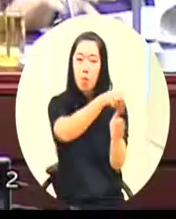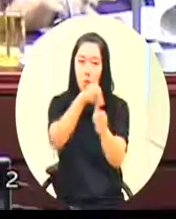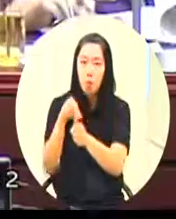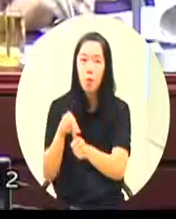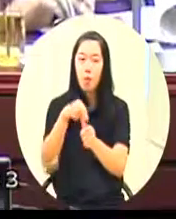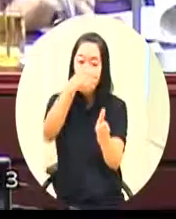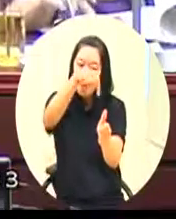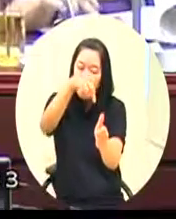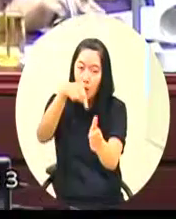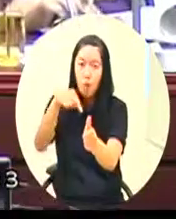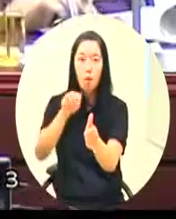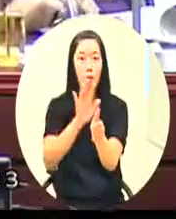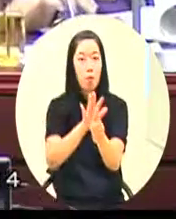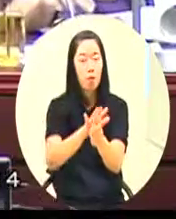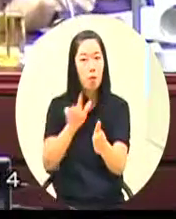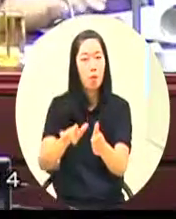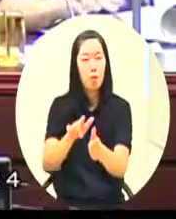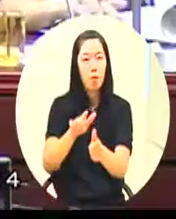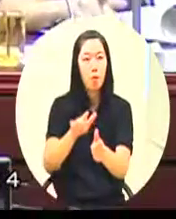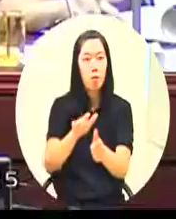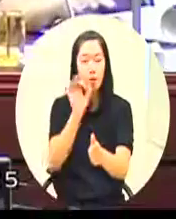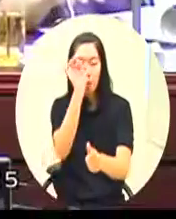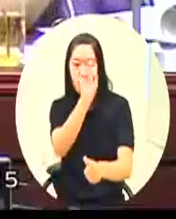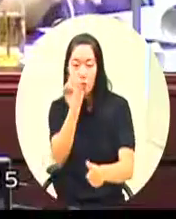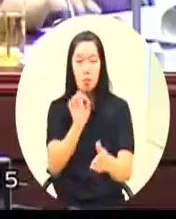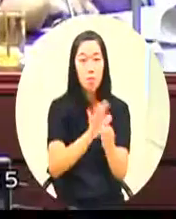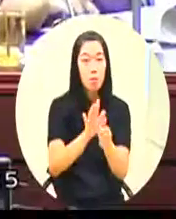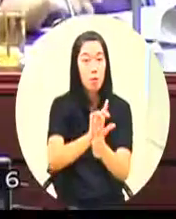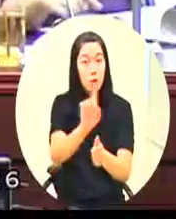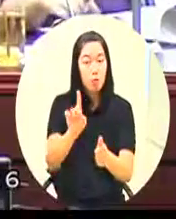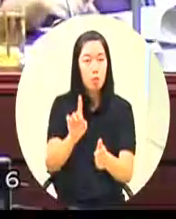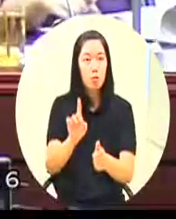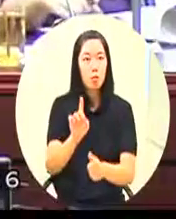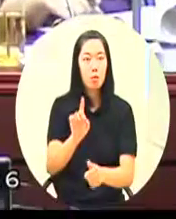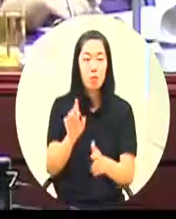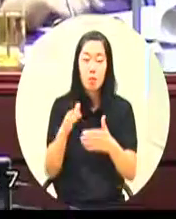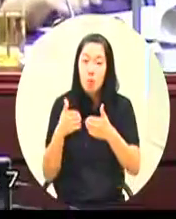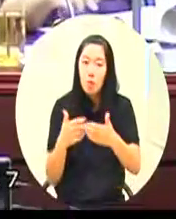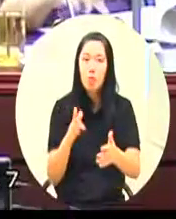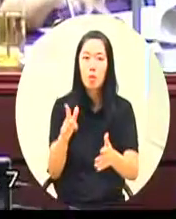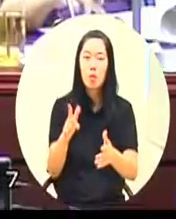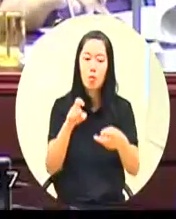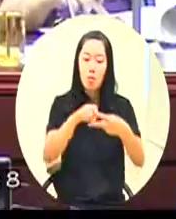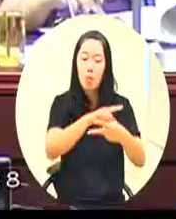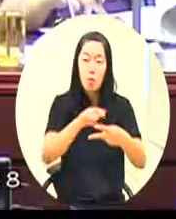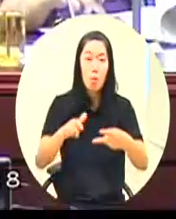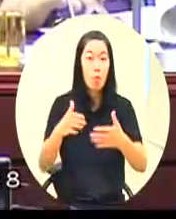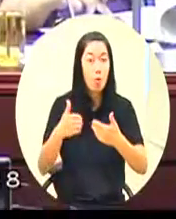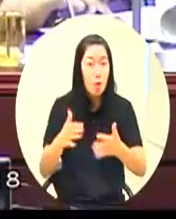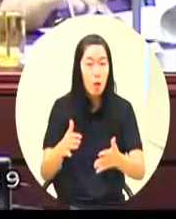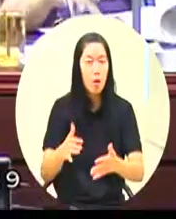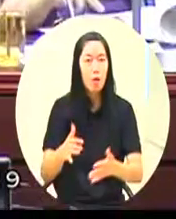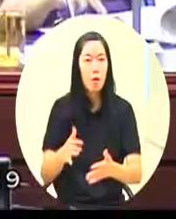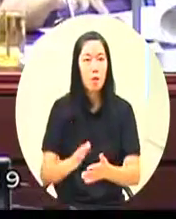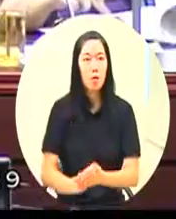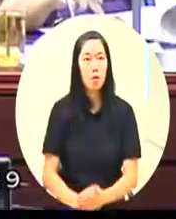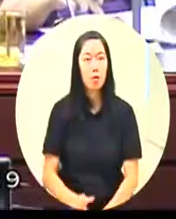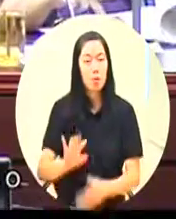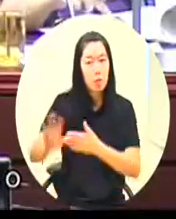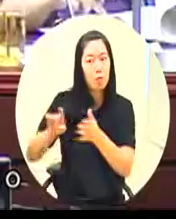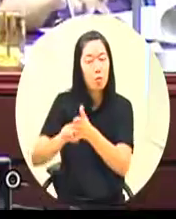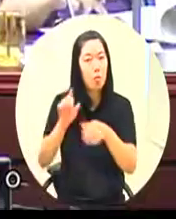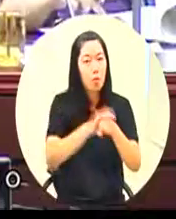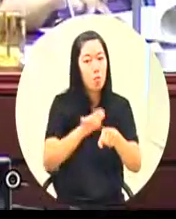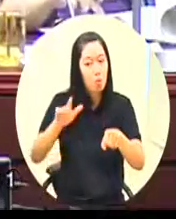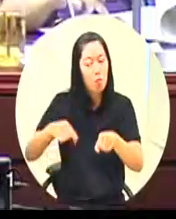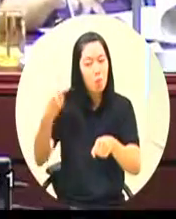入的，然后看他得到哪一种方面的帮助。所以至于说要不要有一个工具，我们真的是要有跟学者专家在做一